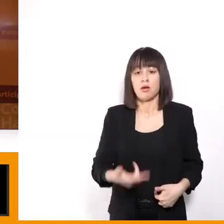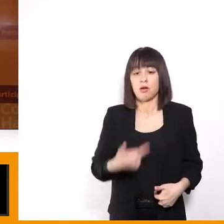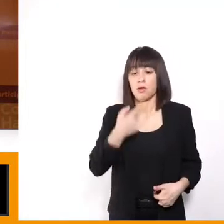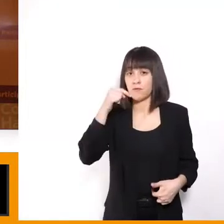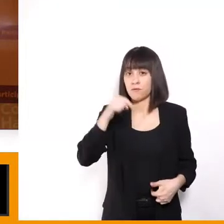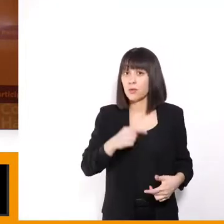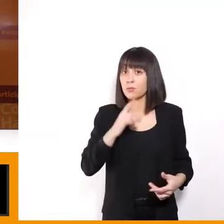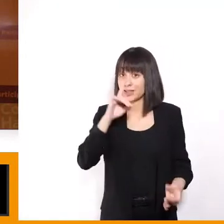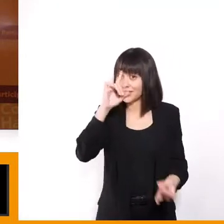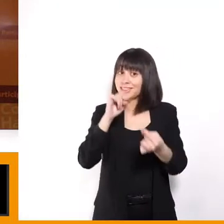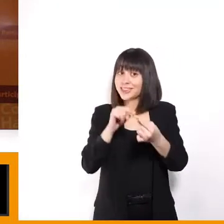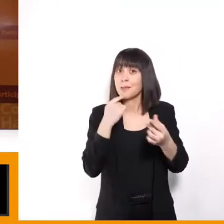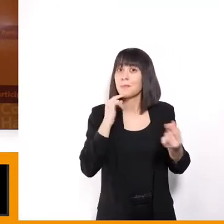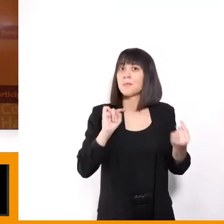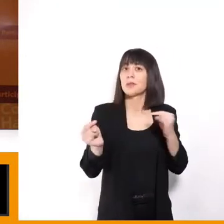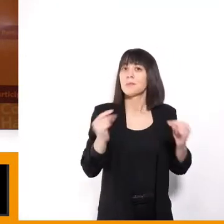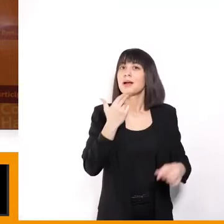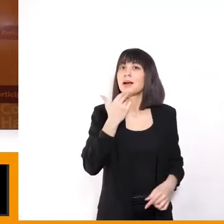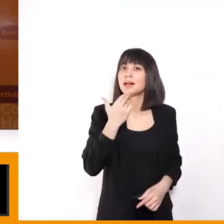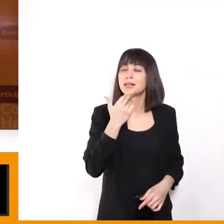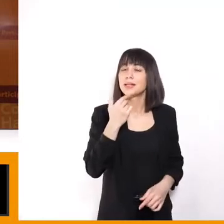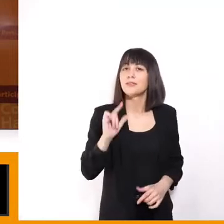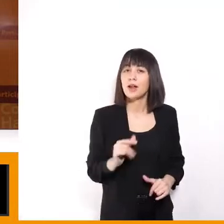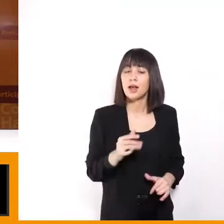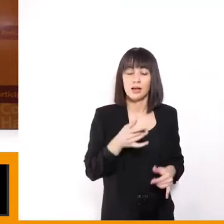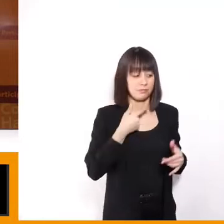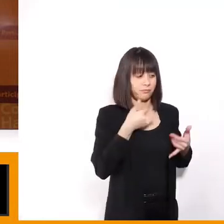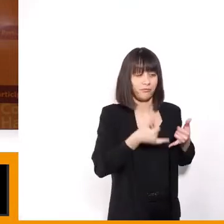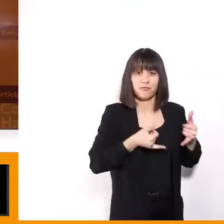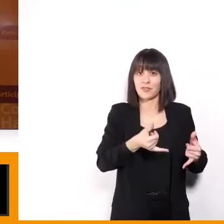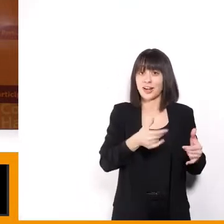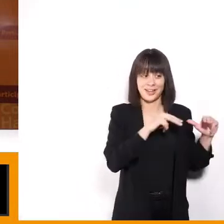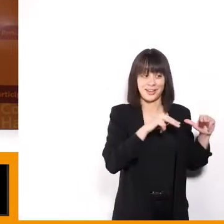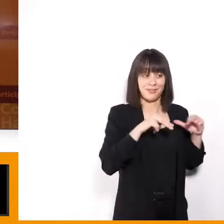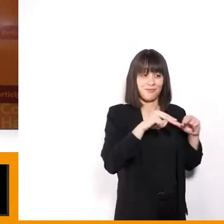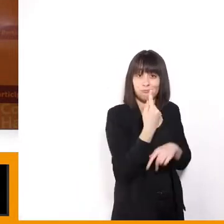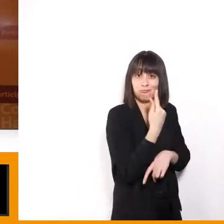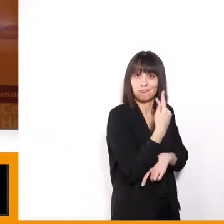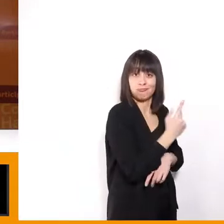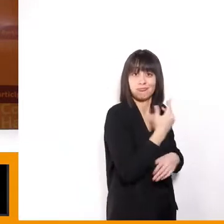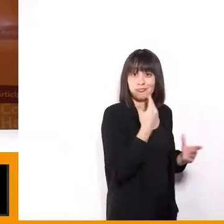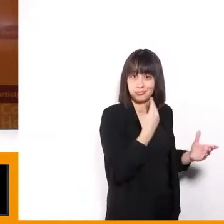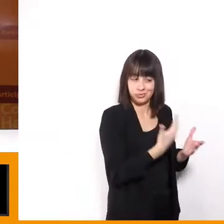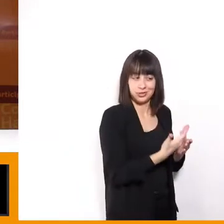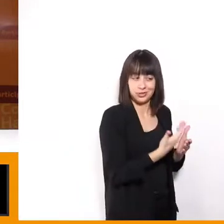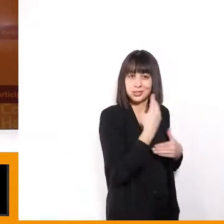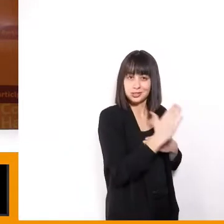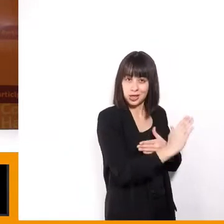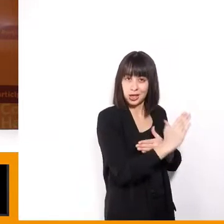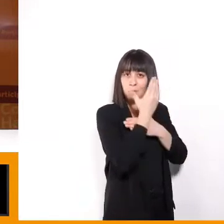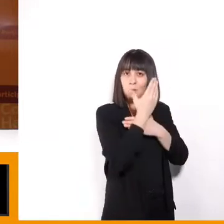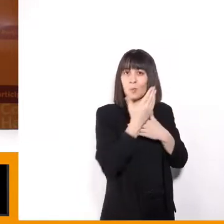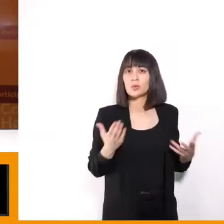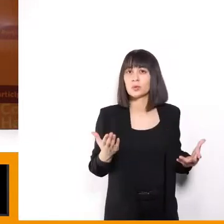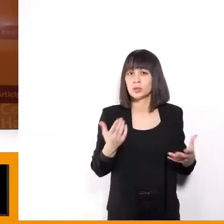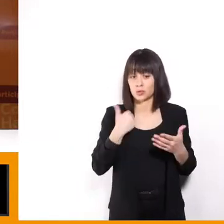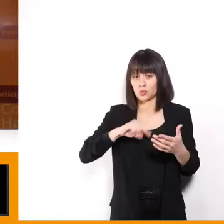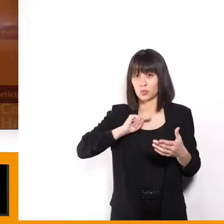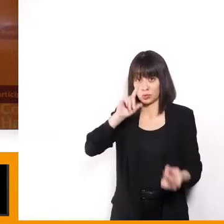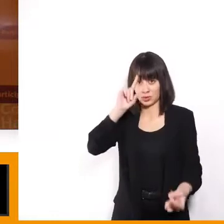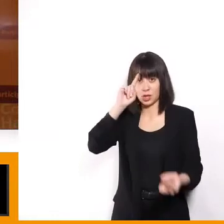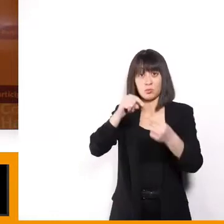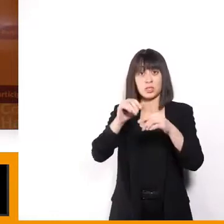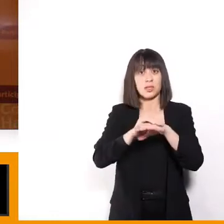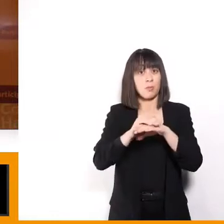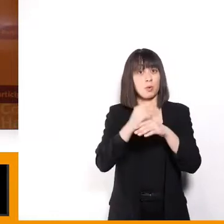débat qualitatif. Voilà, donc Valérie Pécresse l'a évoqué au moment de la vidéo. Pour nous, c'est une des priorités, en tout cas dans la politique du handicap, mais pour lequel on a travaillé